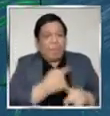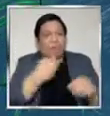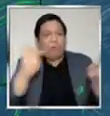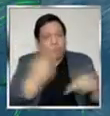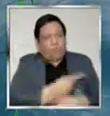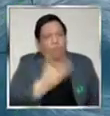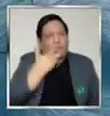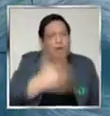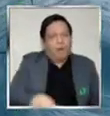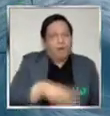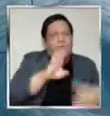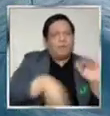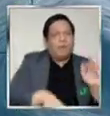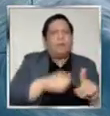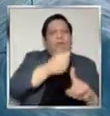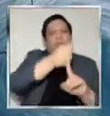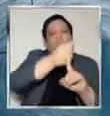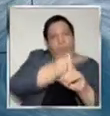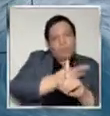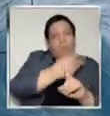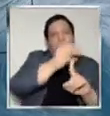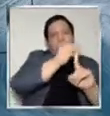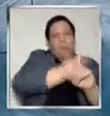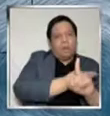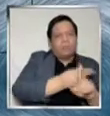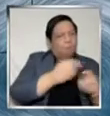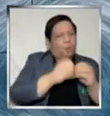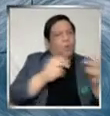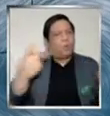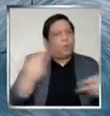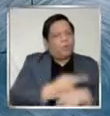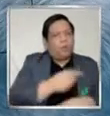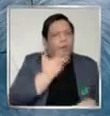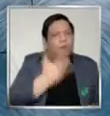Marso. At hindi lamang init,